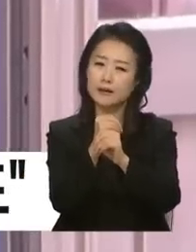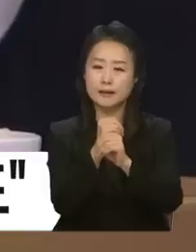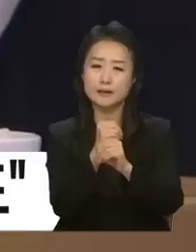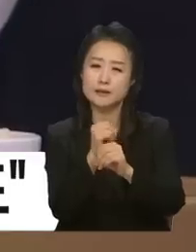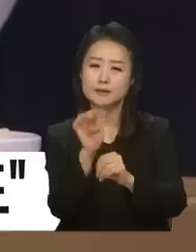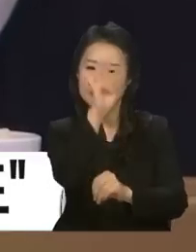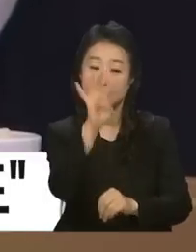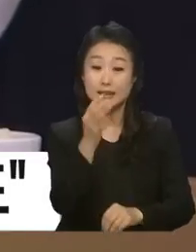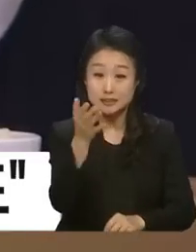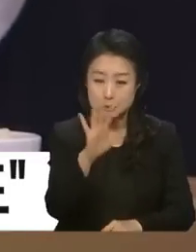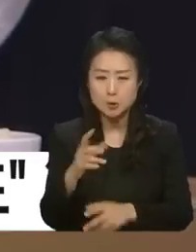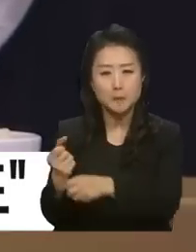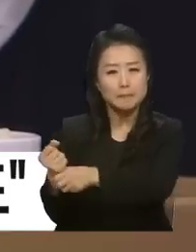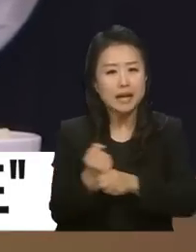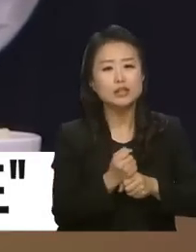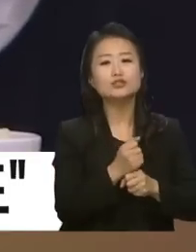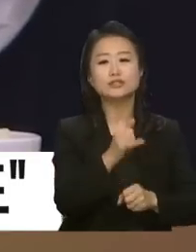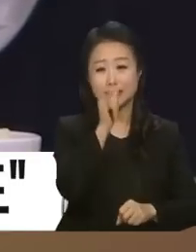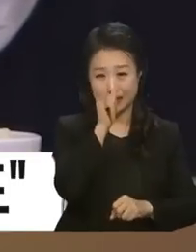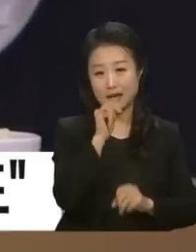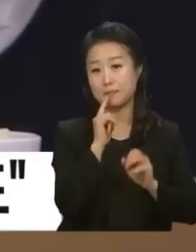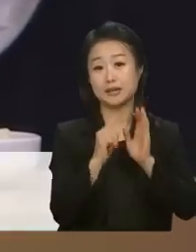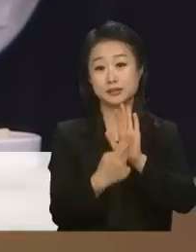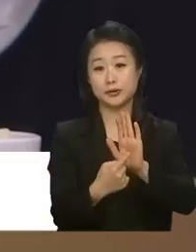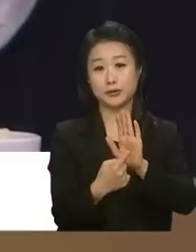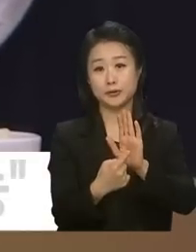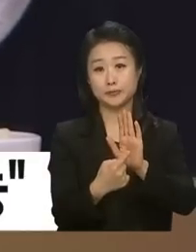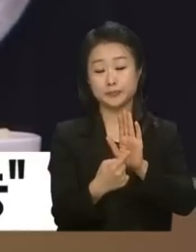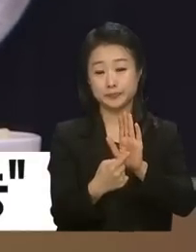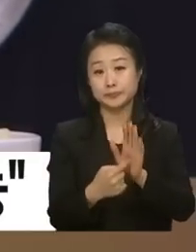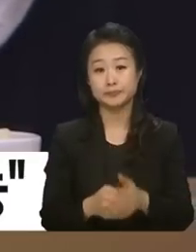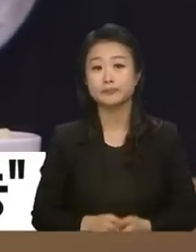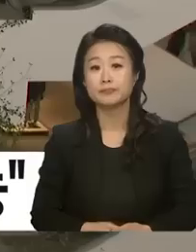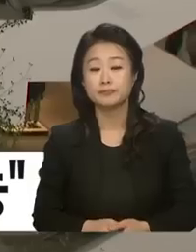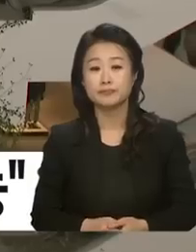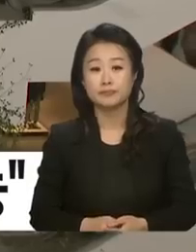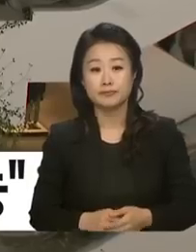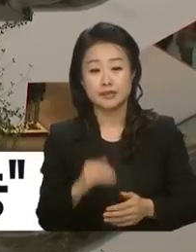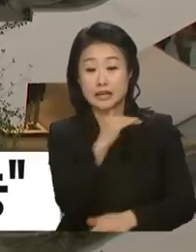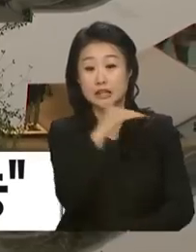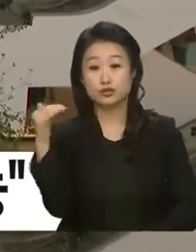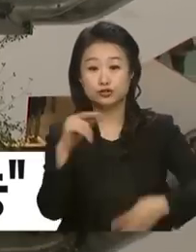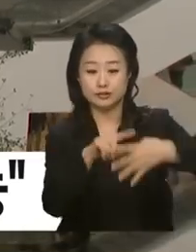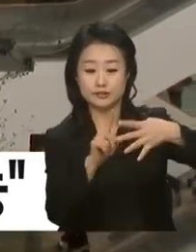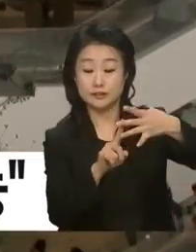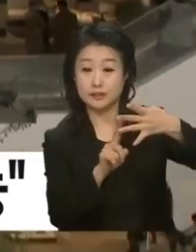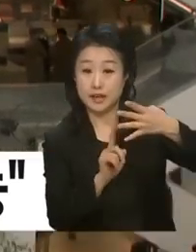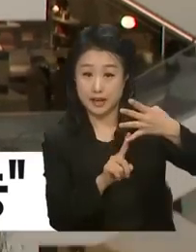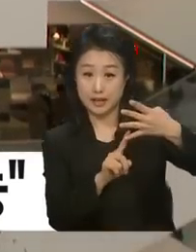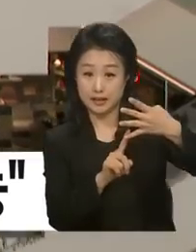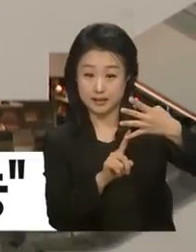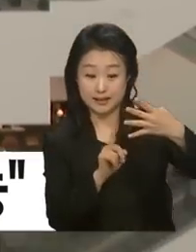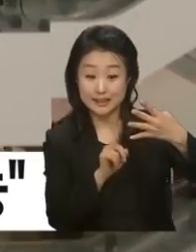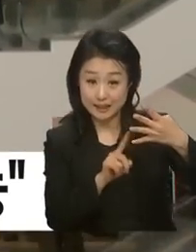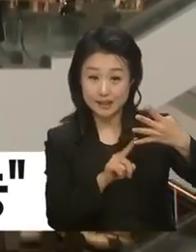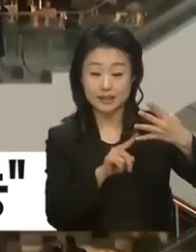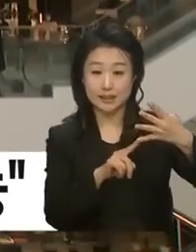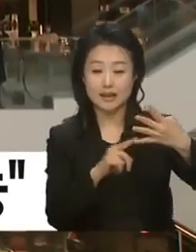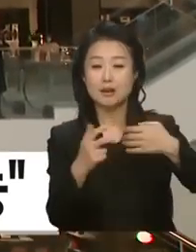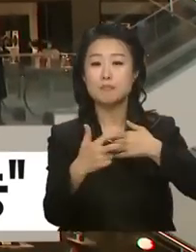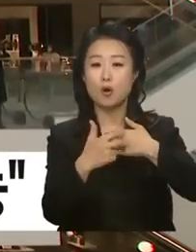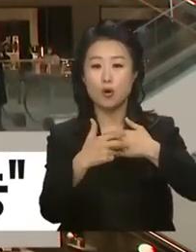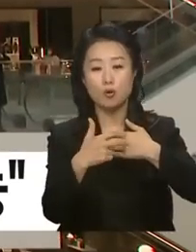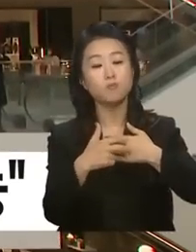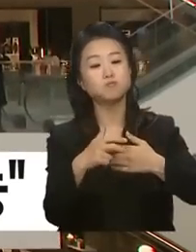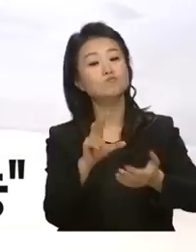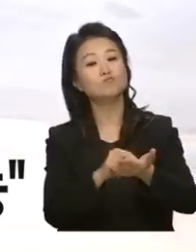있을 것이라고 말했습니다. 정 위원장은 YTN에 출연해 4가지 지표 가운데 이미 충족한 안정적 의료 대응